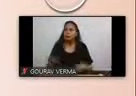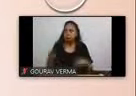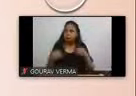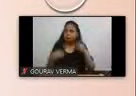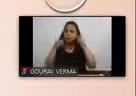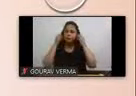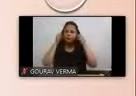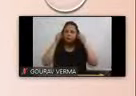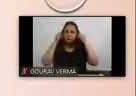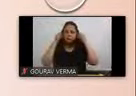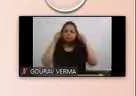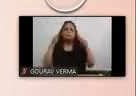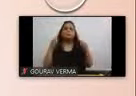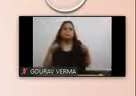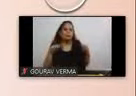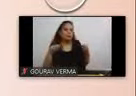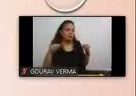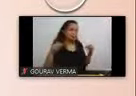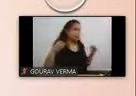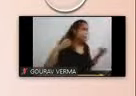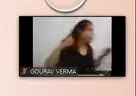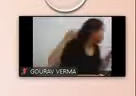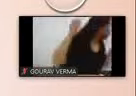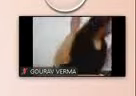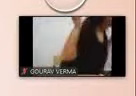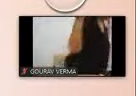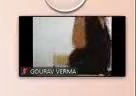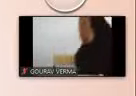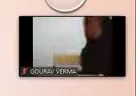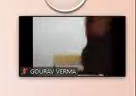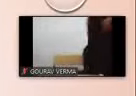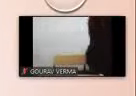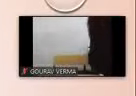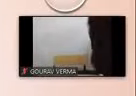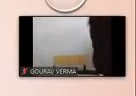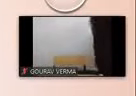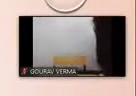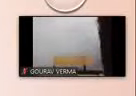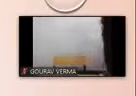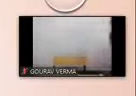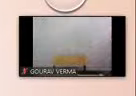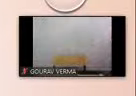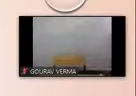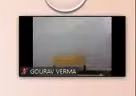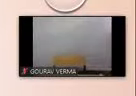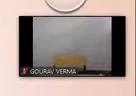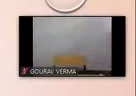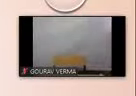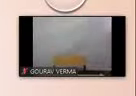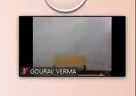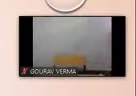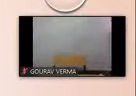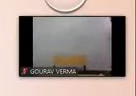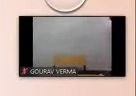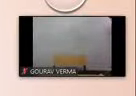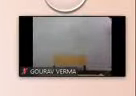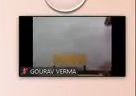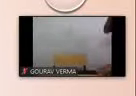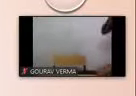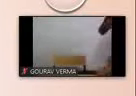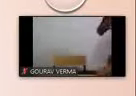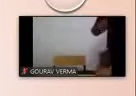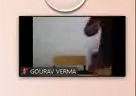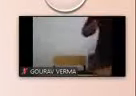जेस्चर हो, कुछ तो समझना चाहिए, नहीं तो स्कूल में बैठ के क्या होगा, सारे पेरेंट्स कहेंगे कि अरे ये तो हमारे बच्चों को भी